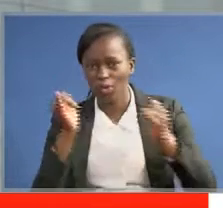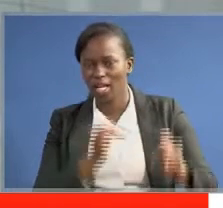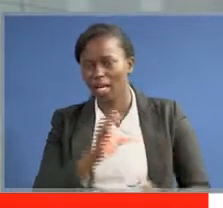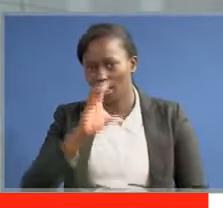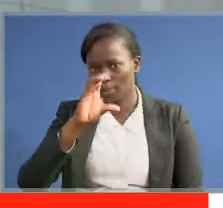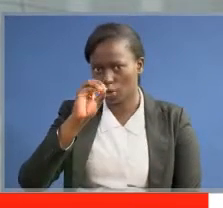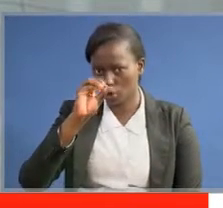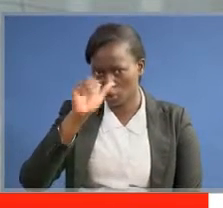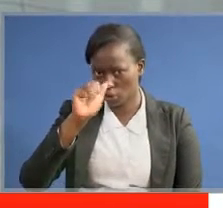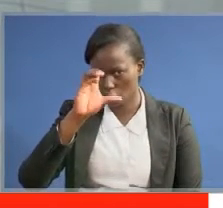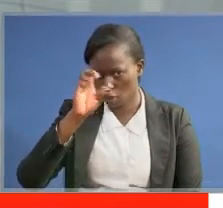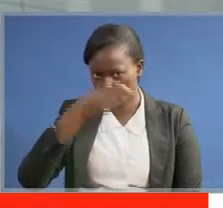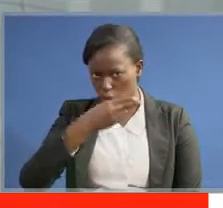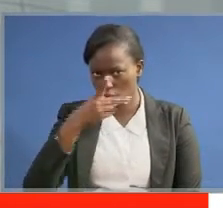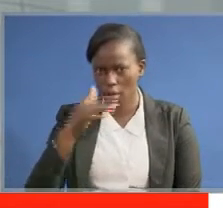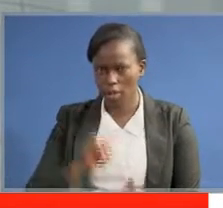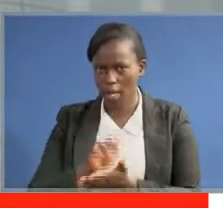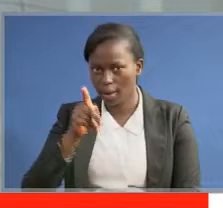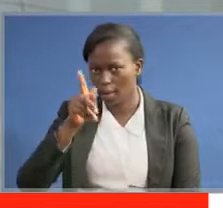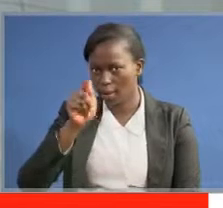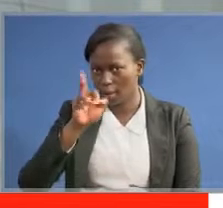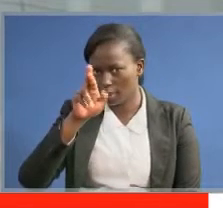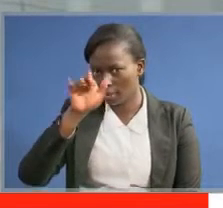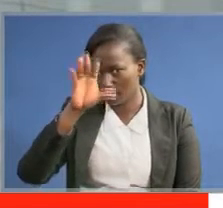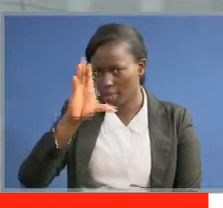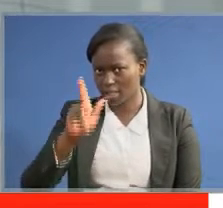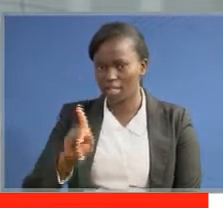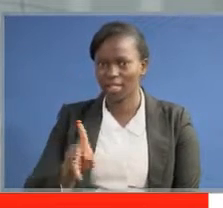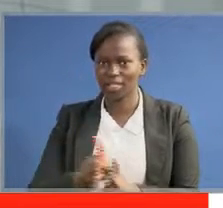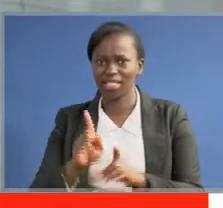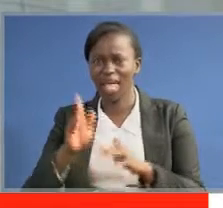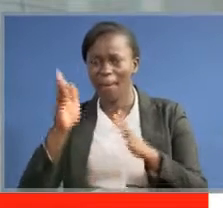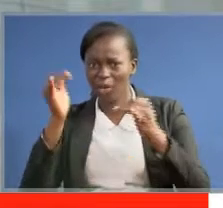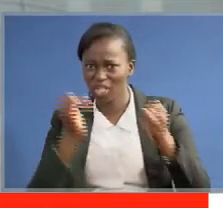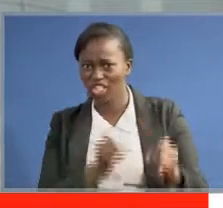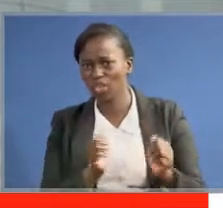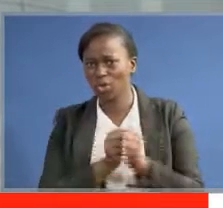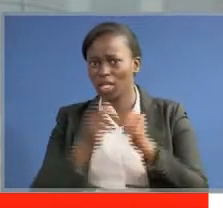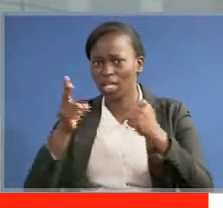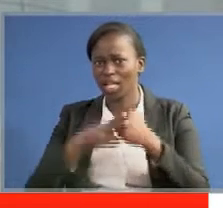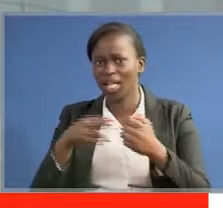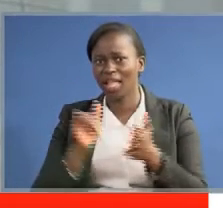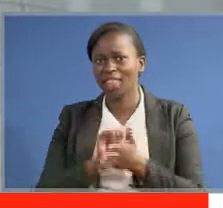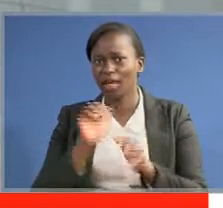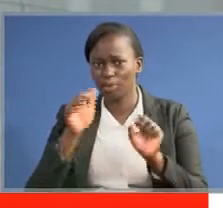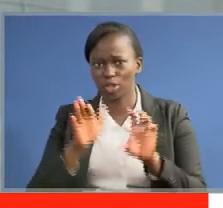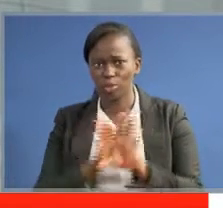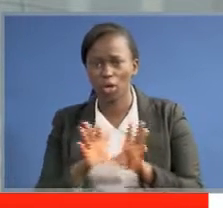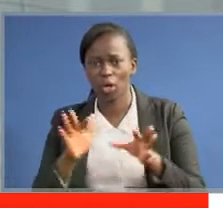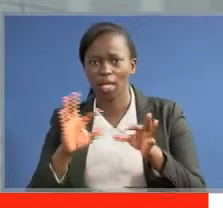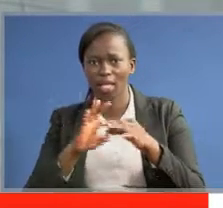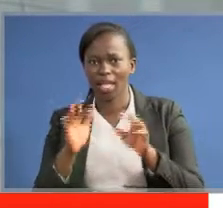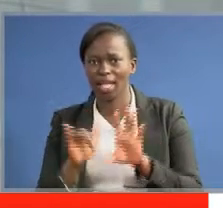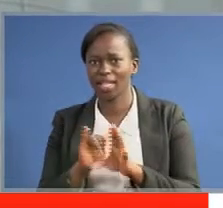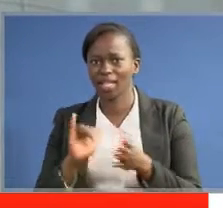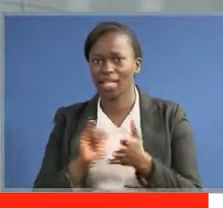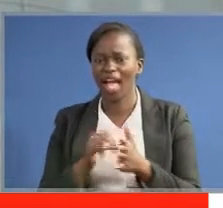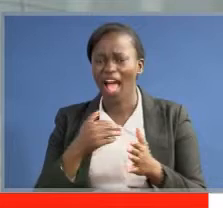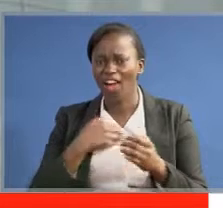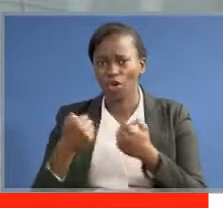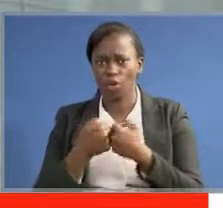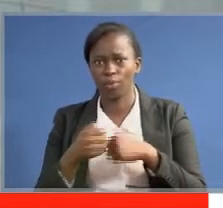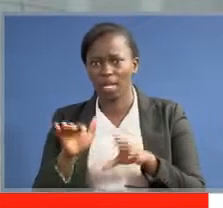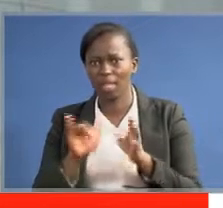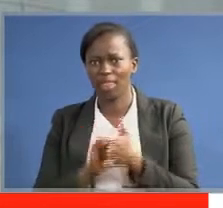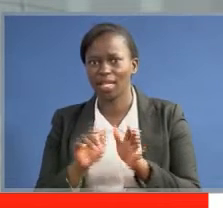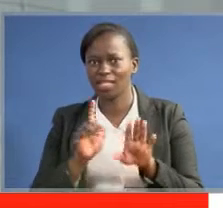Steve Pollack, naibu wake Patrick Odhiambo na wachezaji 17 wapya kwenye kikosi kitakachoshiriki katika sakasaka za mataji msimu